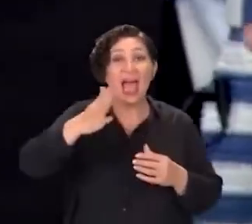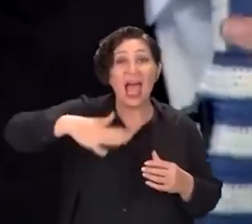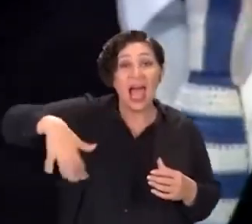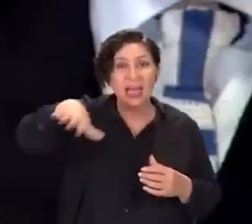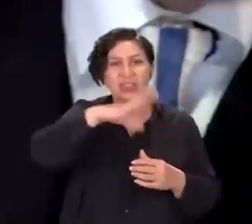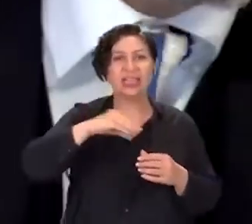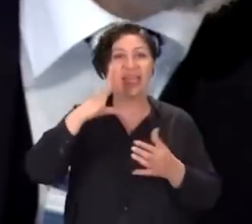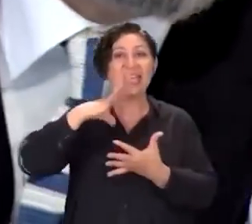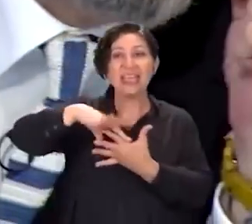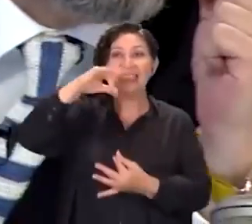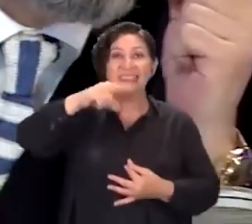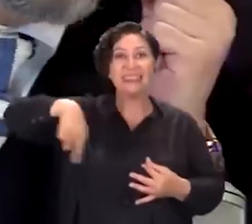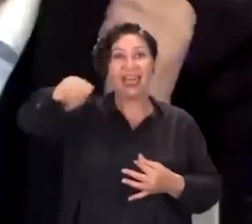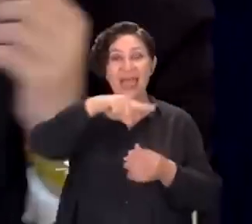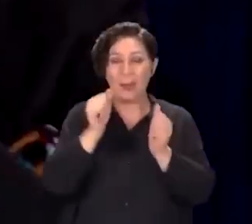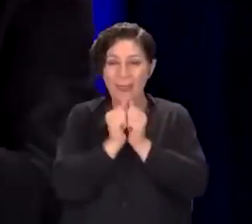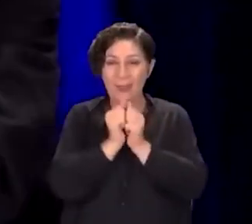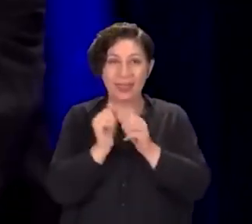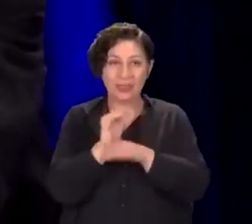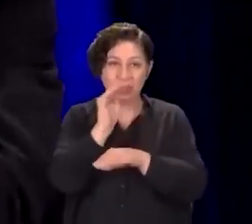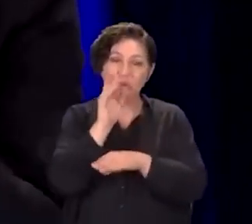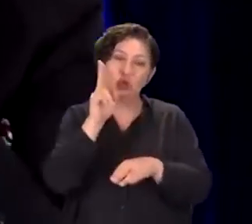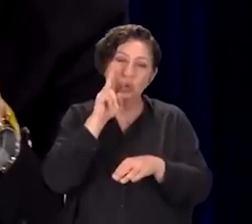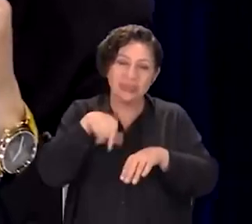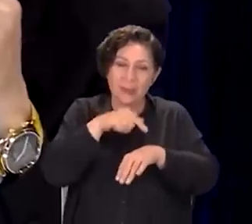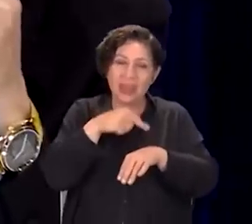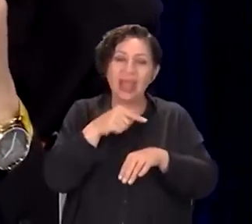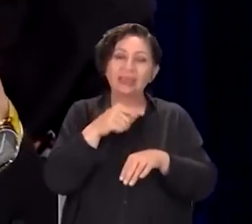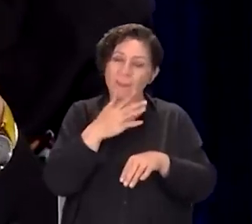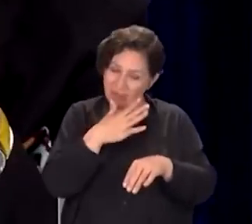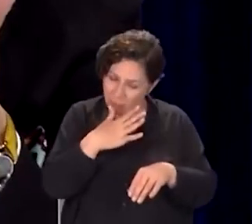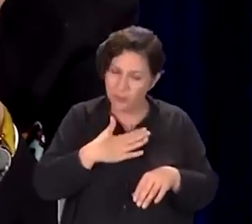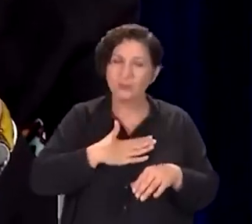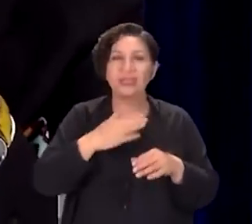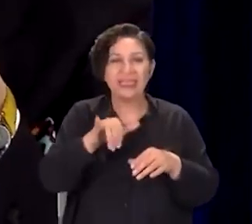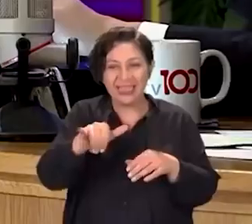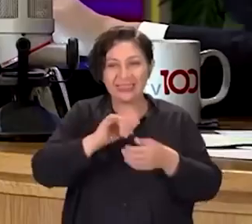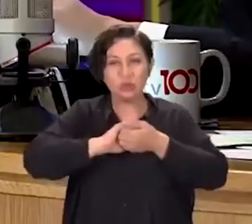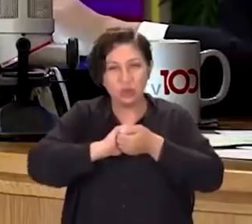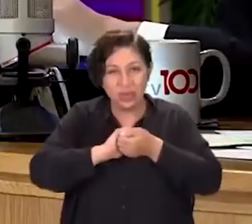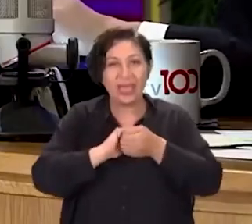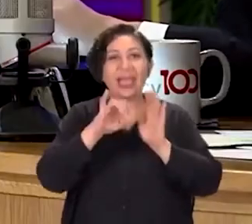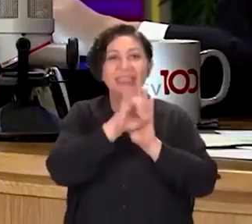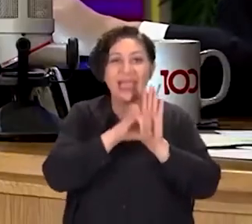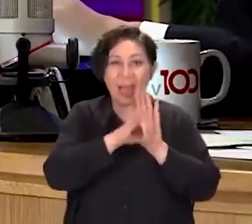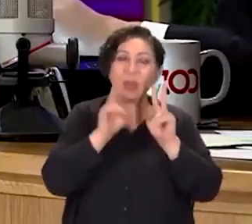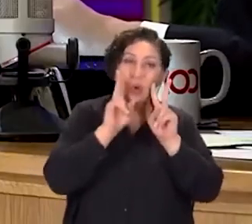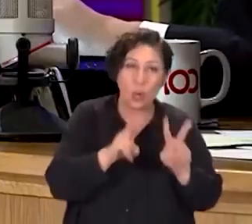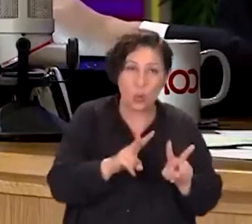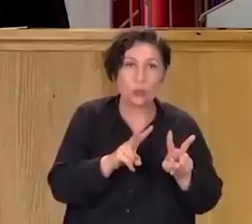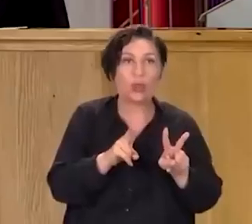şeyini insanlarla beraber yaşayan, biliyorum son zamanlarda yakın dostlarına Instagram'da